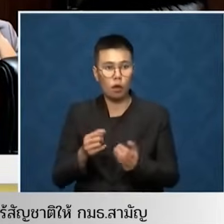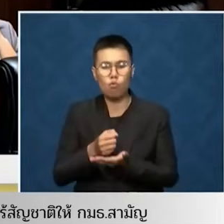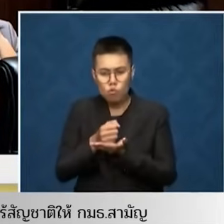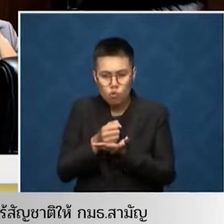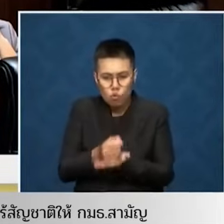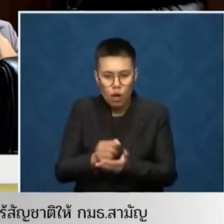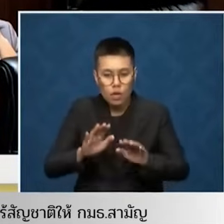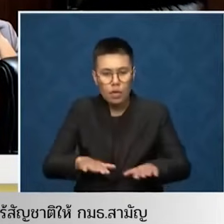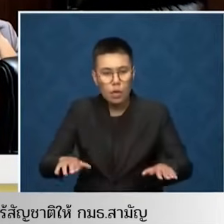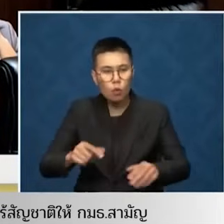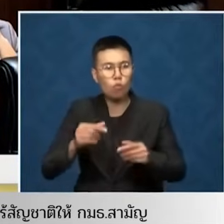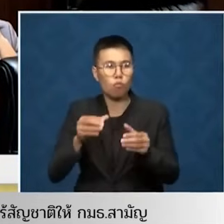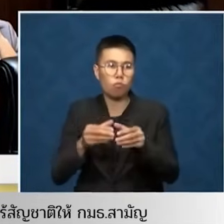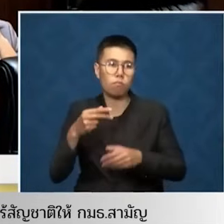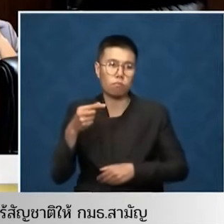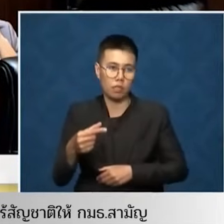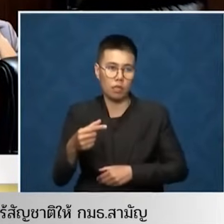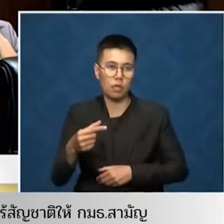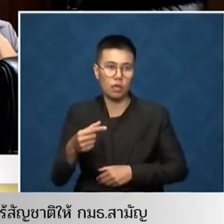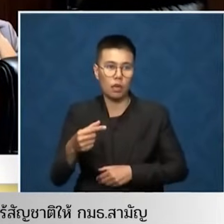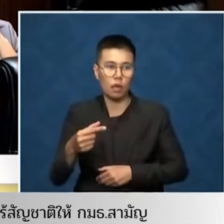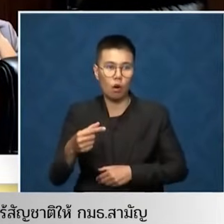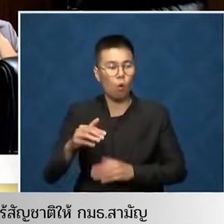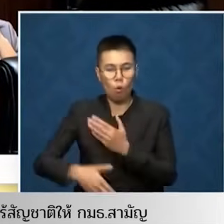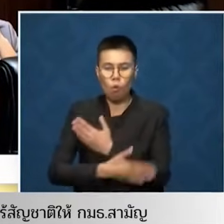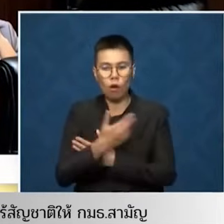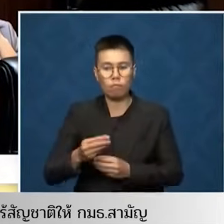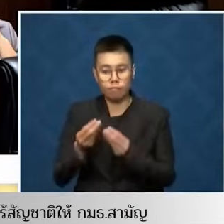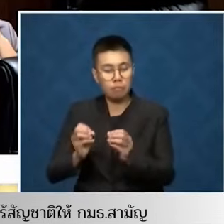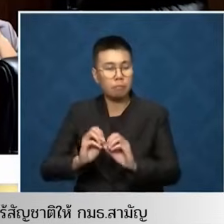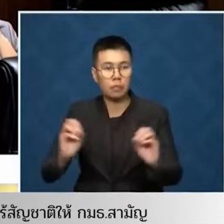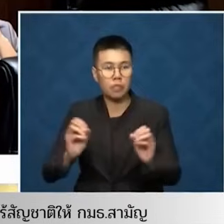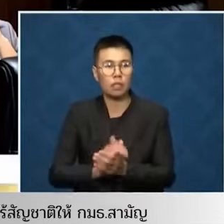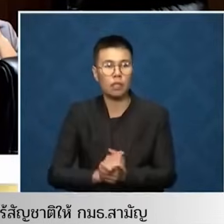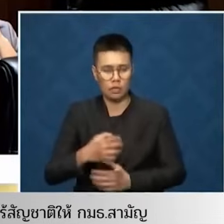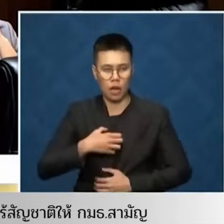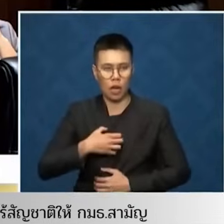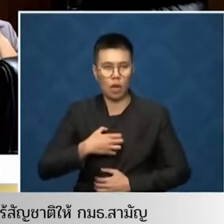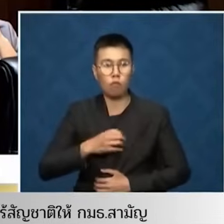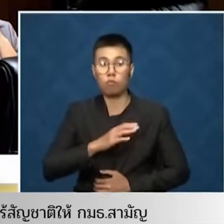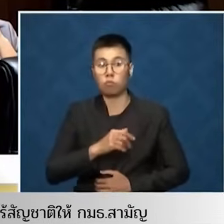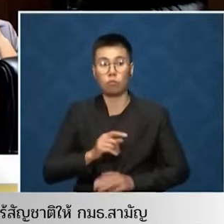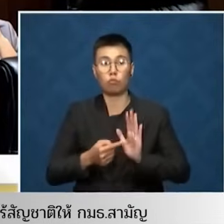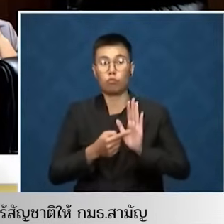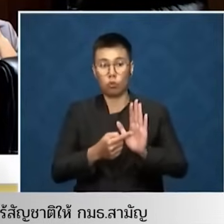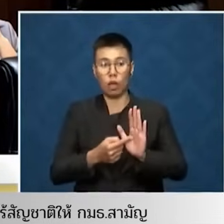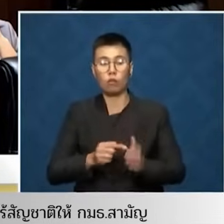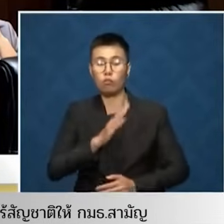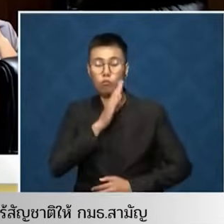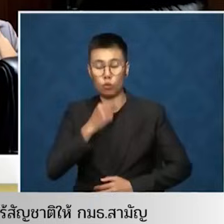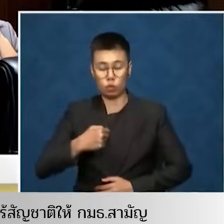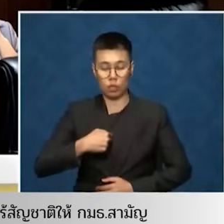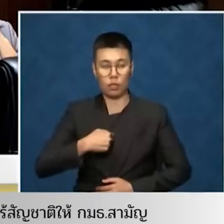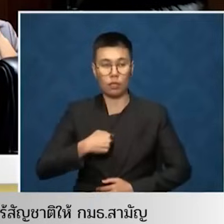กๆกลุ่มนี้เข้าถึงโอกาสที่ควรจะมีได้เลยทุกท่านคะขอให้ทุกท่านสมมติว่าตนเองเป็นเด็กที่เกิดม